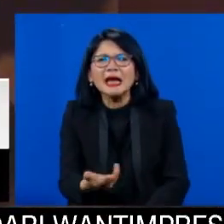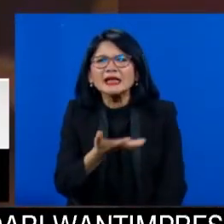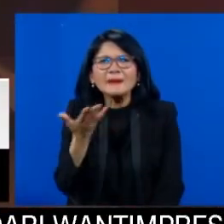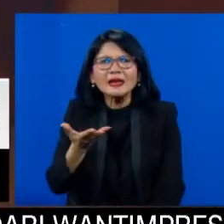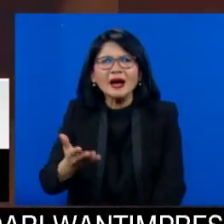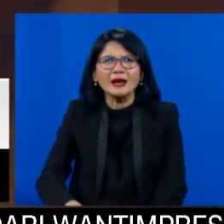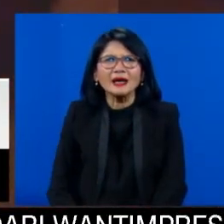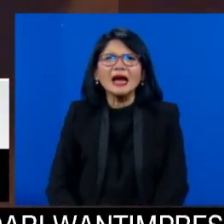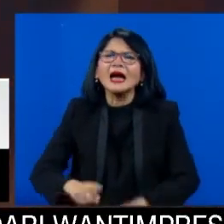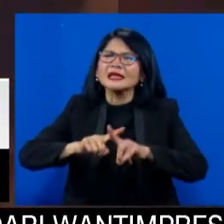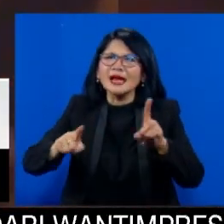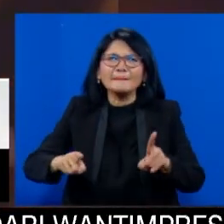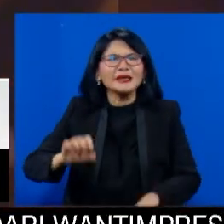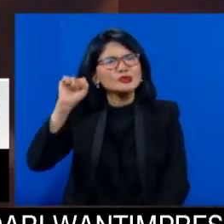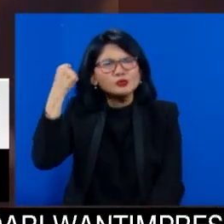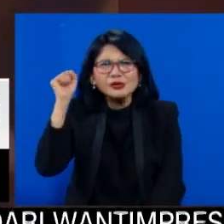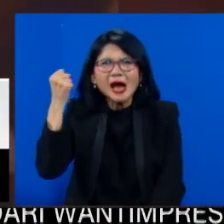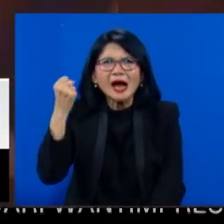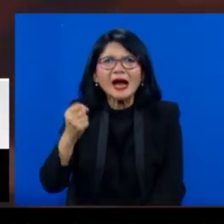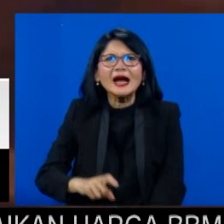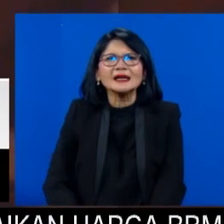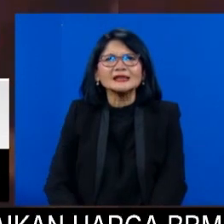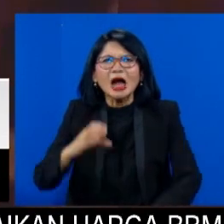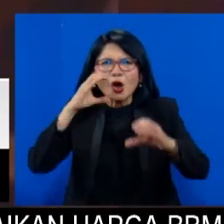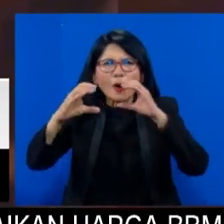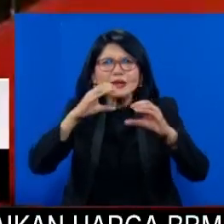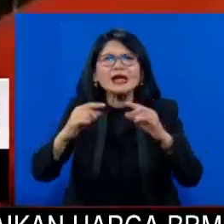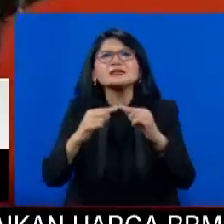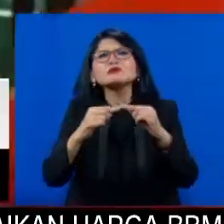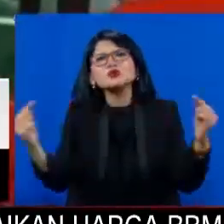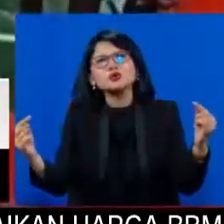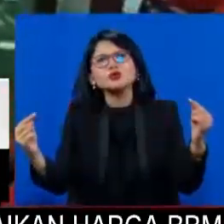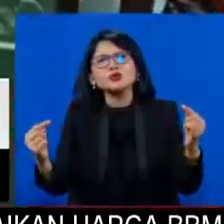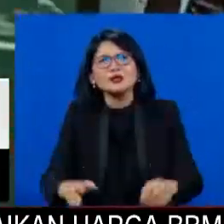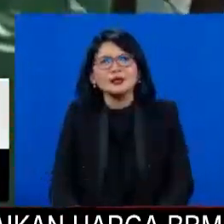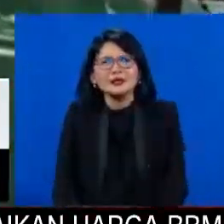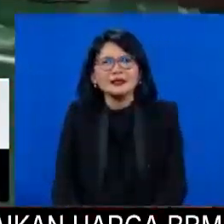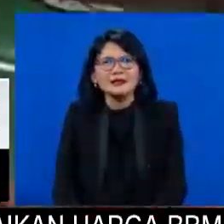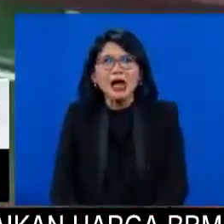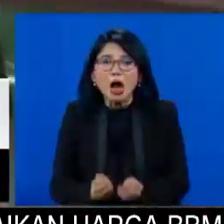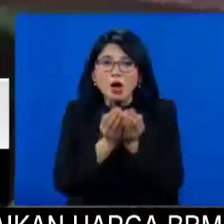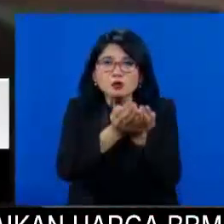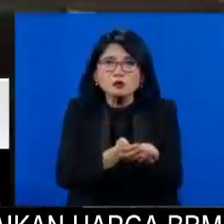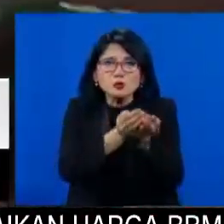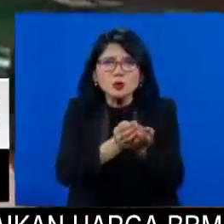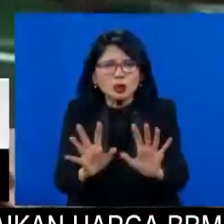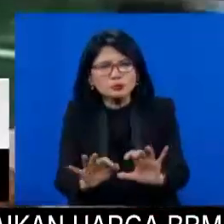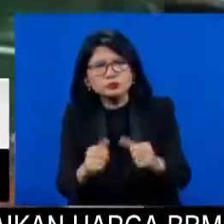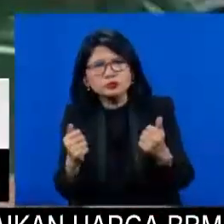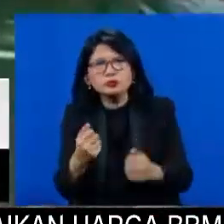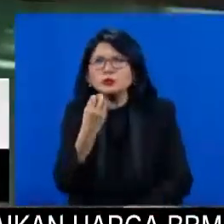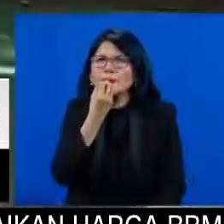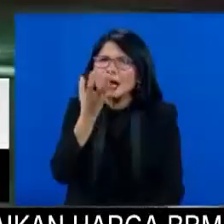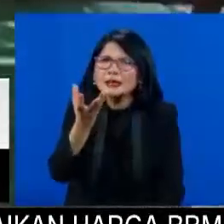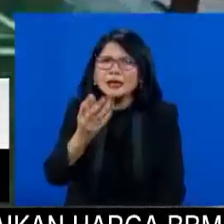korban, namun tidak membuahkan hasil hingga komunikasi terputus total. Kakan SAR kelas A Kupang, Iputu Sudayana